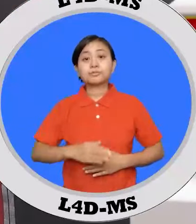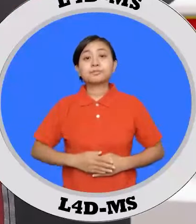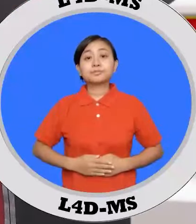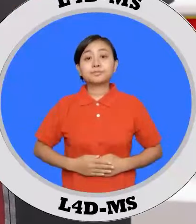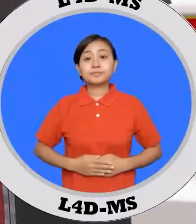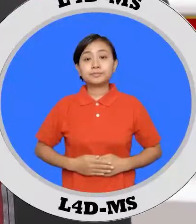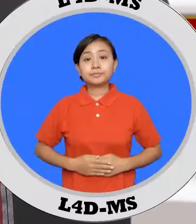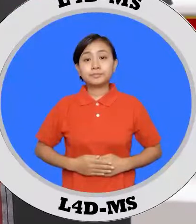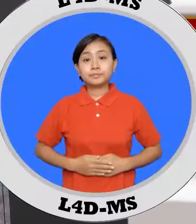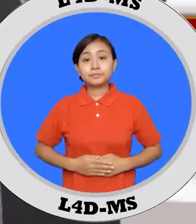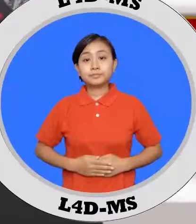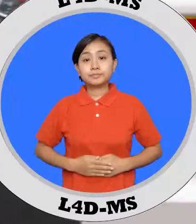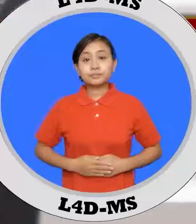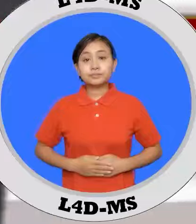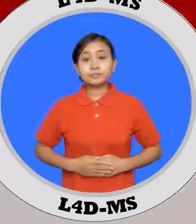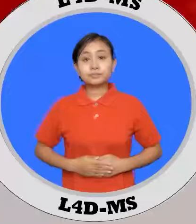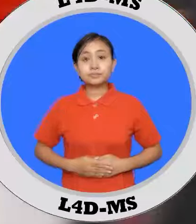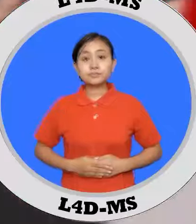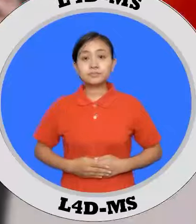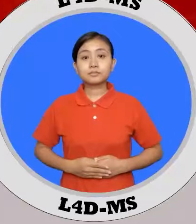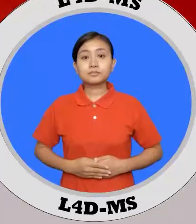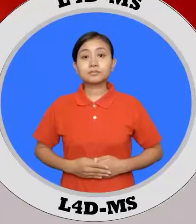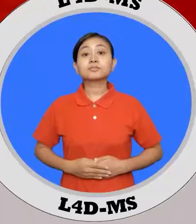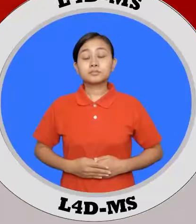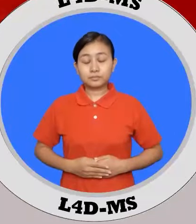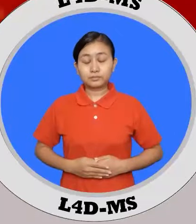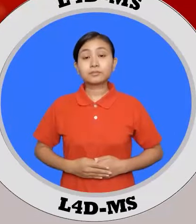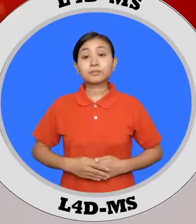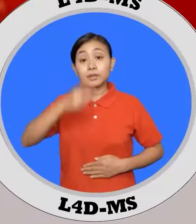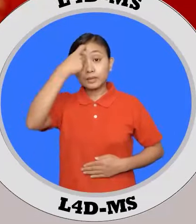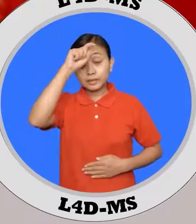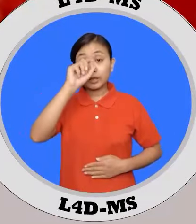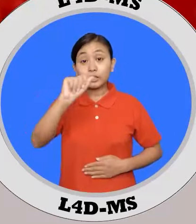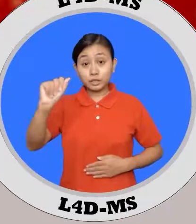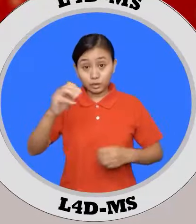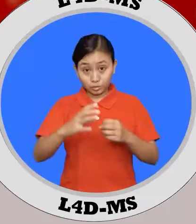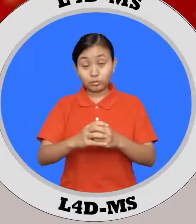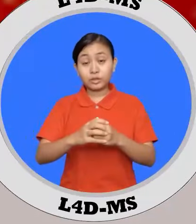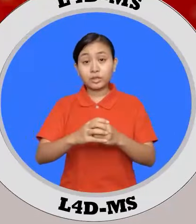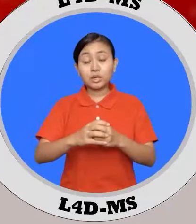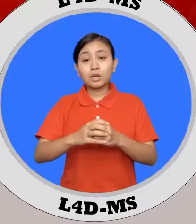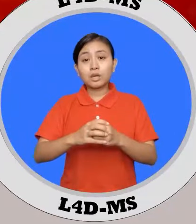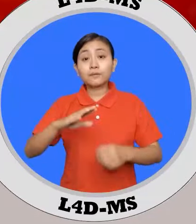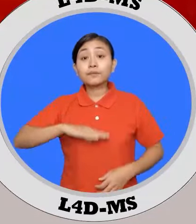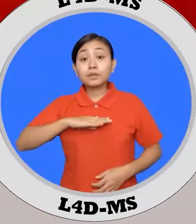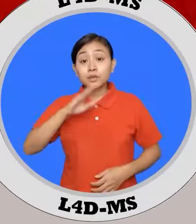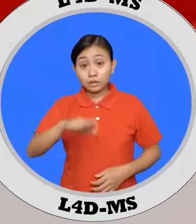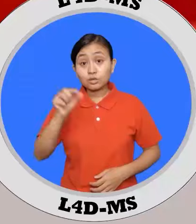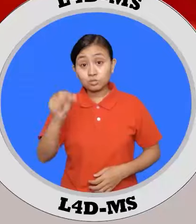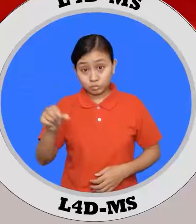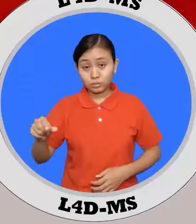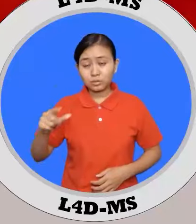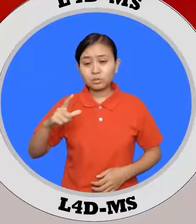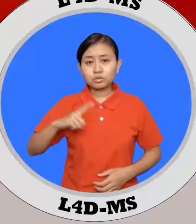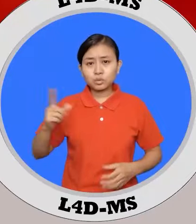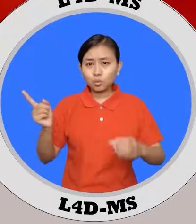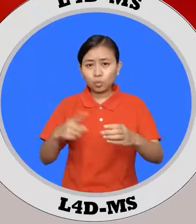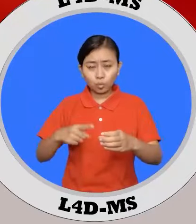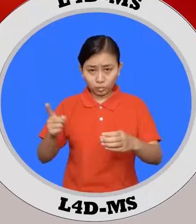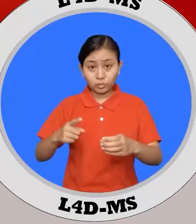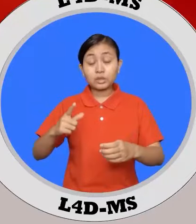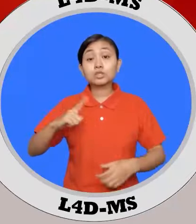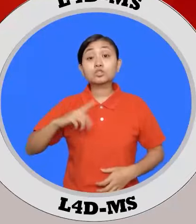တယ်လို့ရေးသားဖော်ပြခဲ့ကြတာပါ။အဲ့ဒါကိုစစ်ကောင်စီ lobby တွေကAA ကပဲကလေးစစ်သားစုဆောင်းပြီးတော့ဖန်